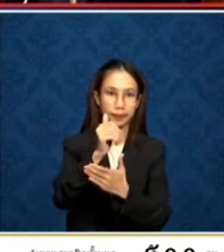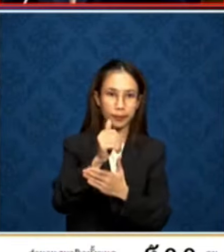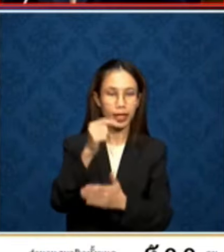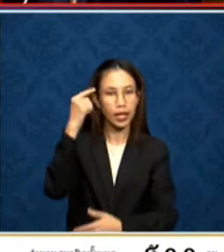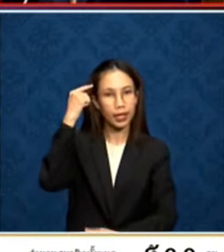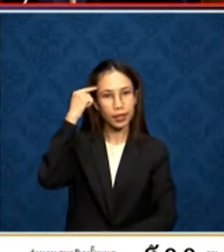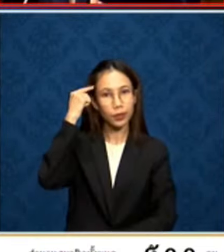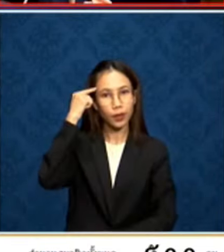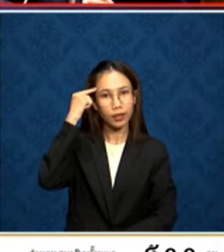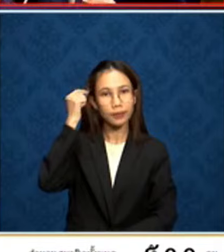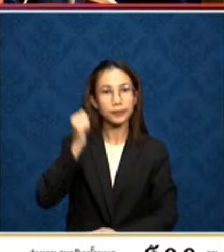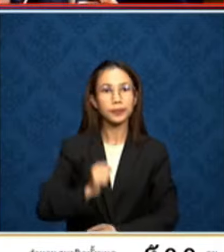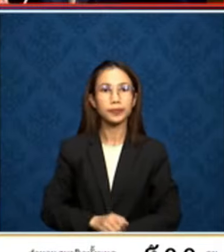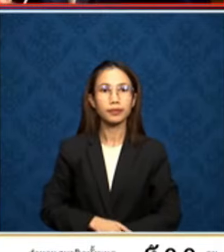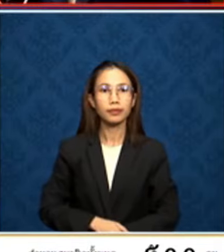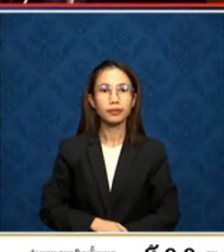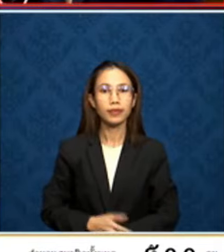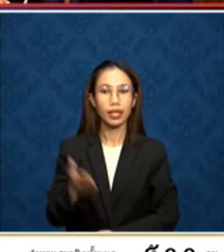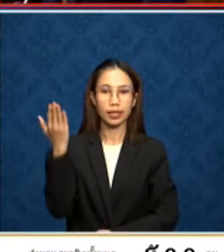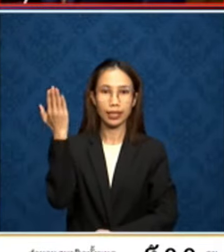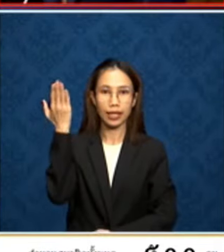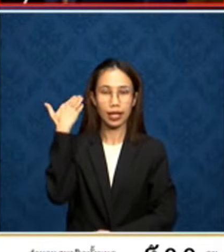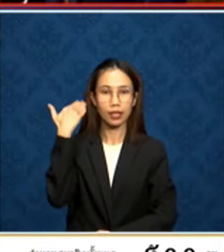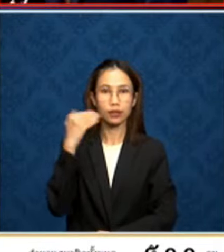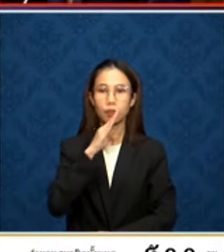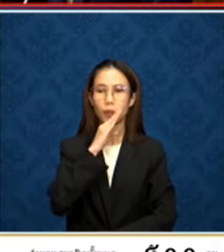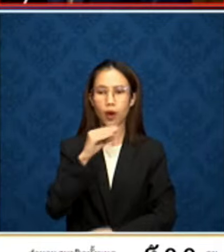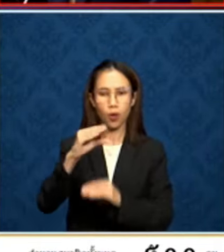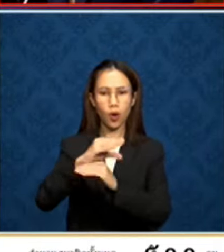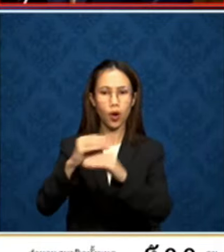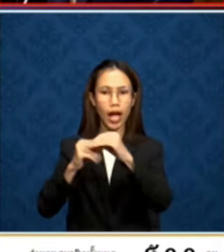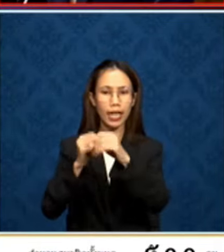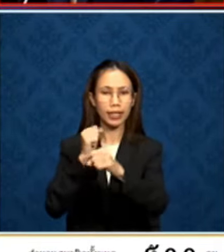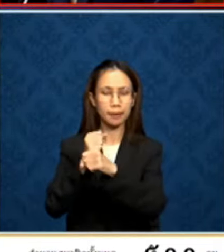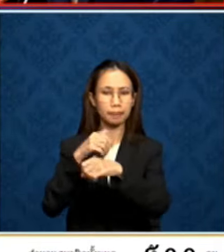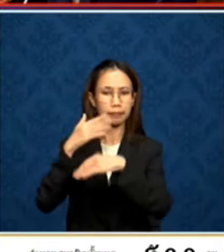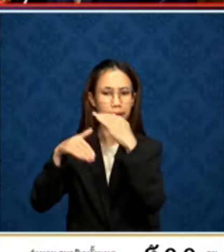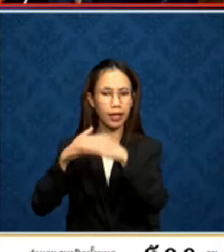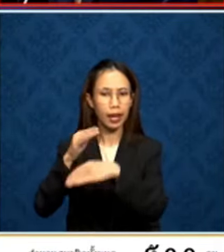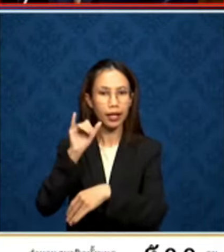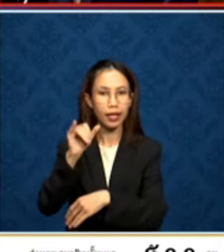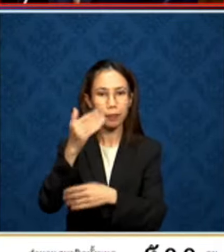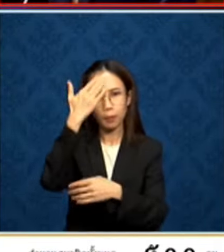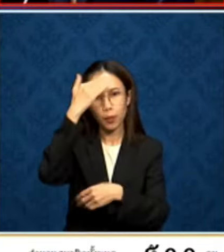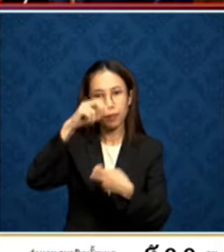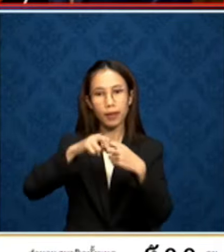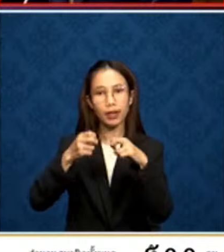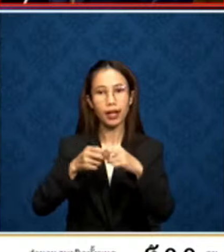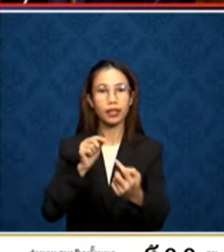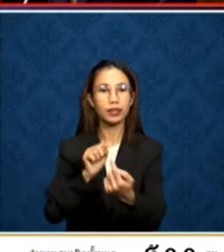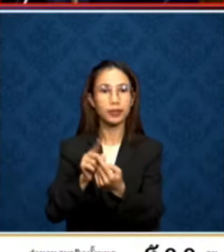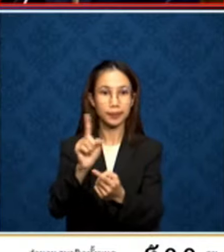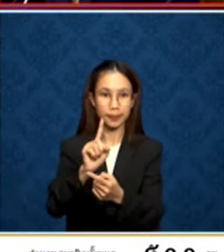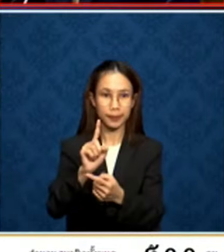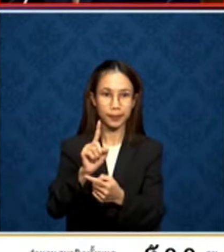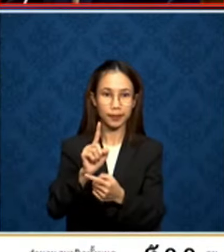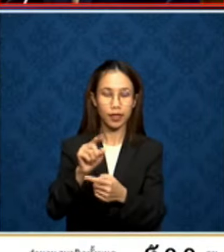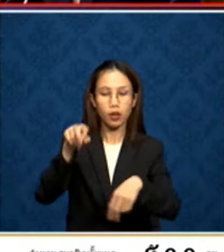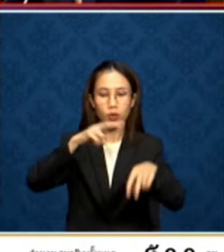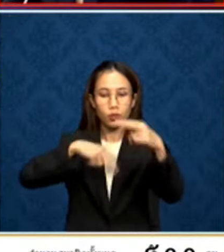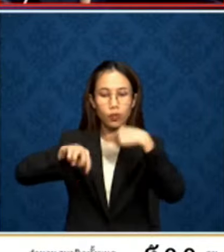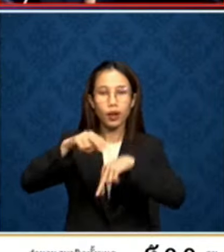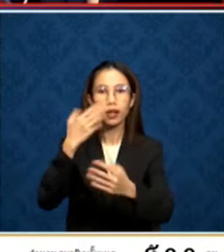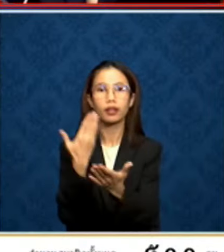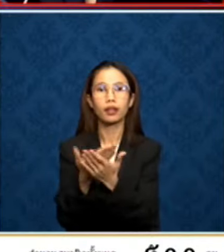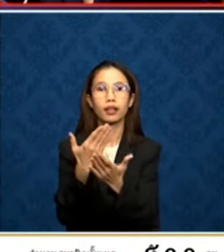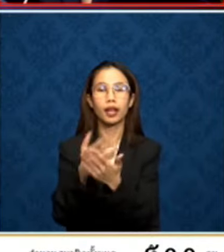ถือว่าเอ่อในช่วงที่ผ่านมานั้นแม้ว่าจะยังไม่เห็นความคืบหน้าใดๆเพราะว่าเราติดขัดในเรื่องของการเอ่อดูแลงบประมาณ